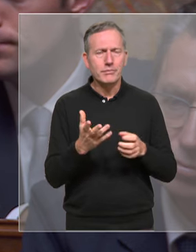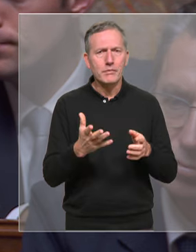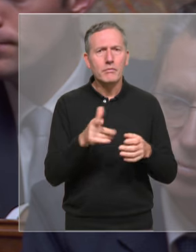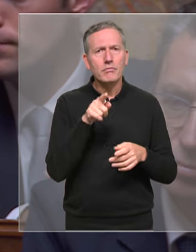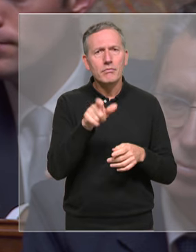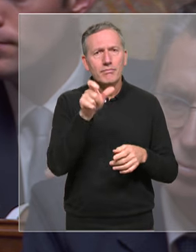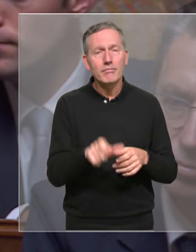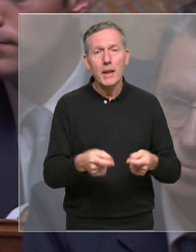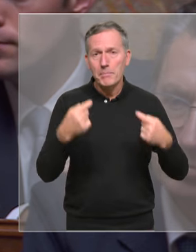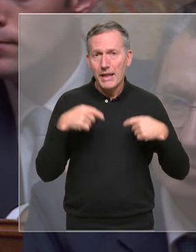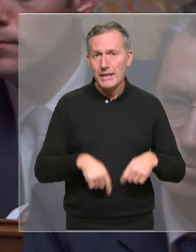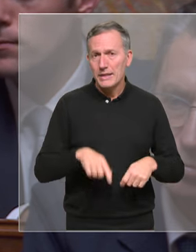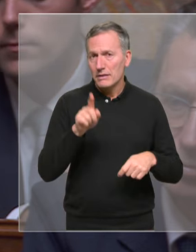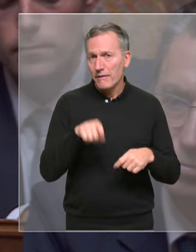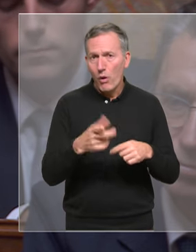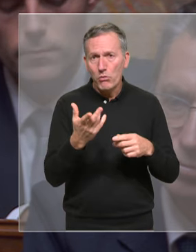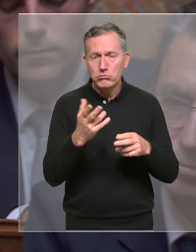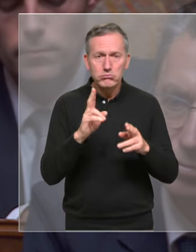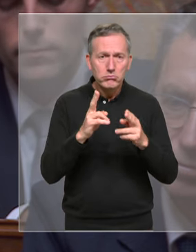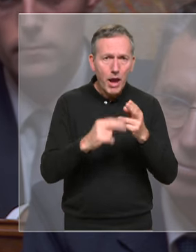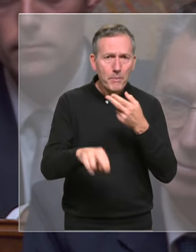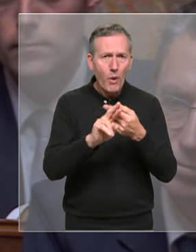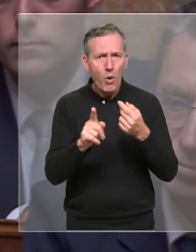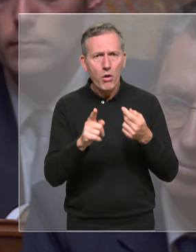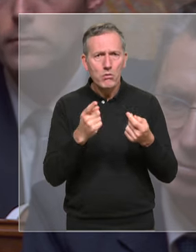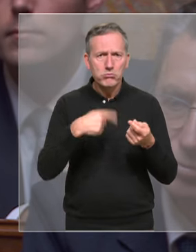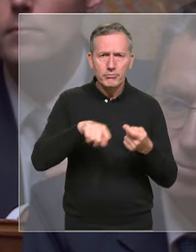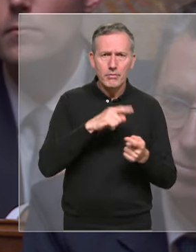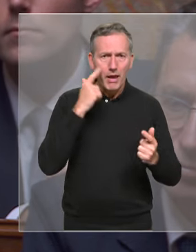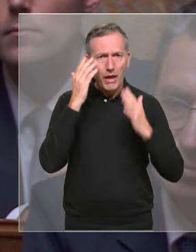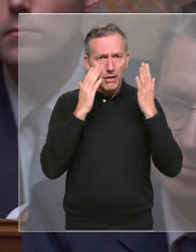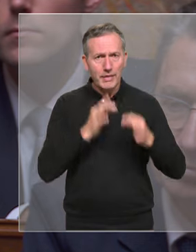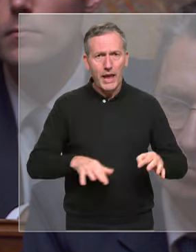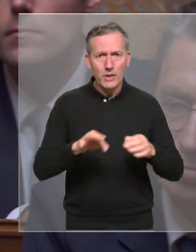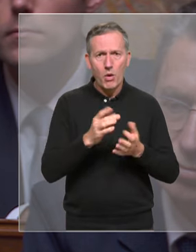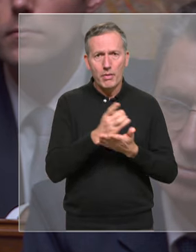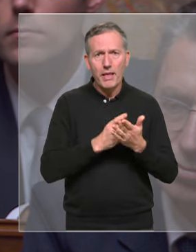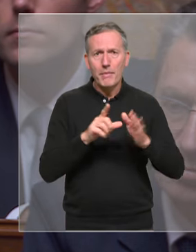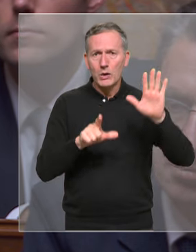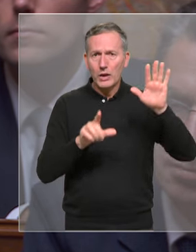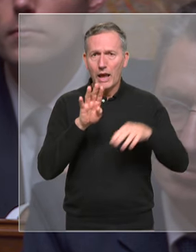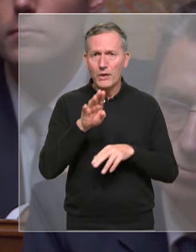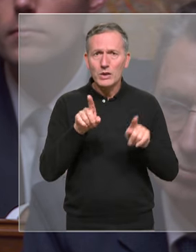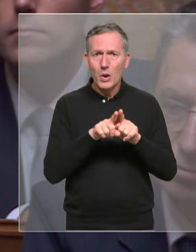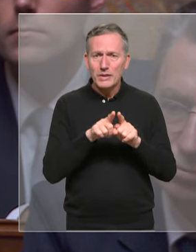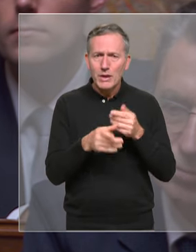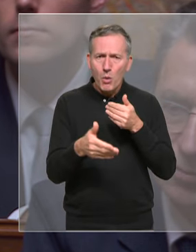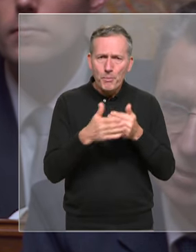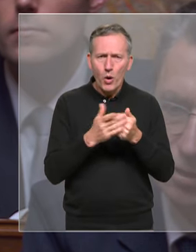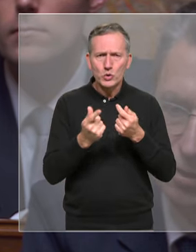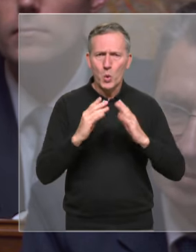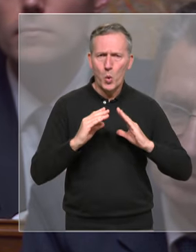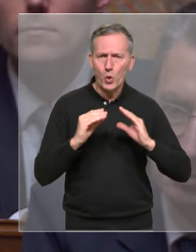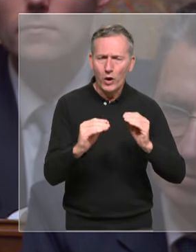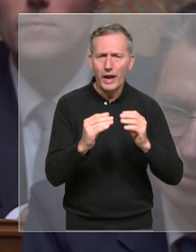il est impératif que vous répondiez aux inquiétudes et spécificités des territoires agricoles tels qu'en Haute-Savoie et que vous adoptiez une approche pragmatique, loin